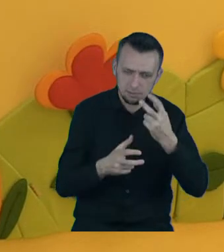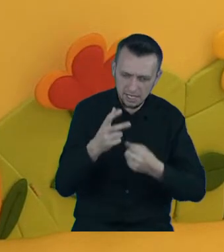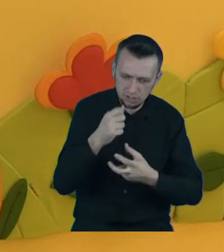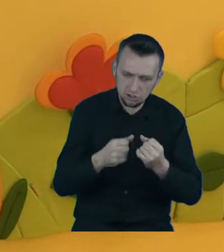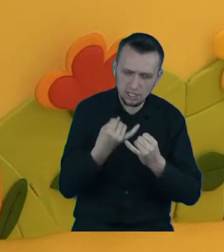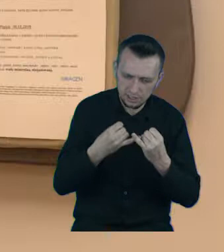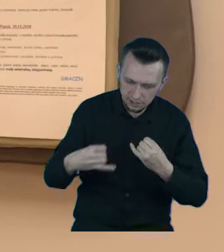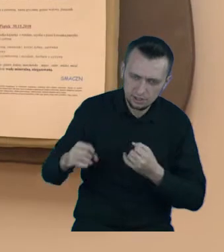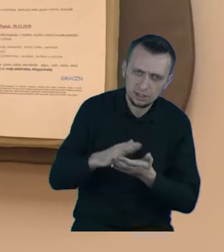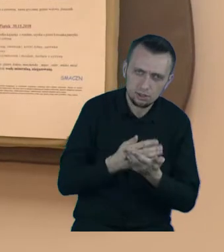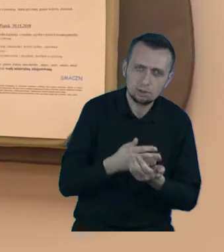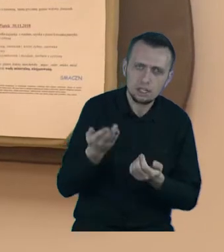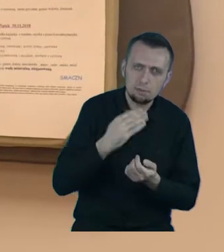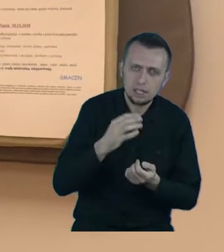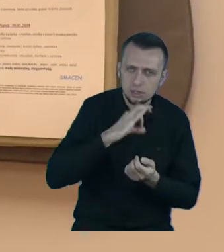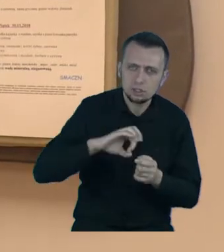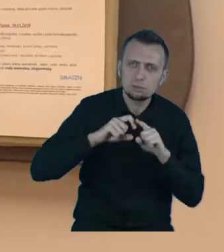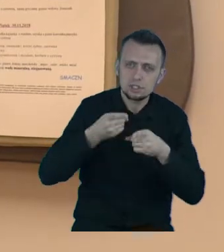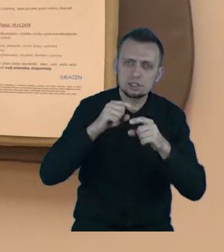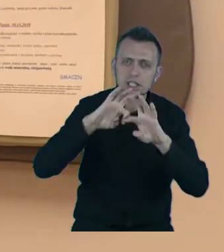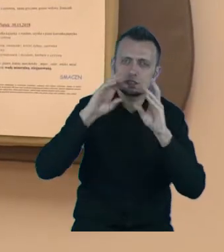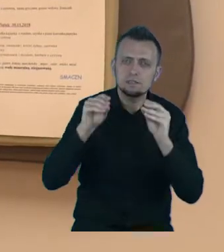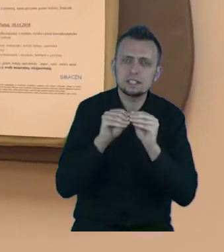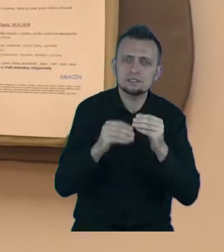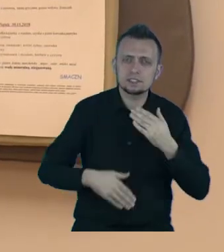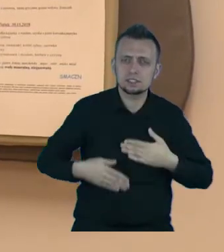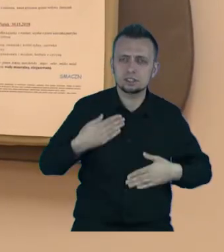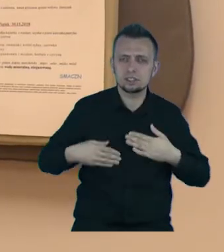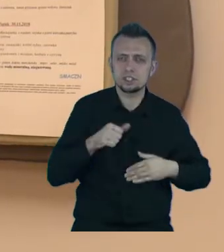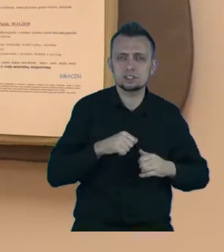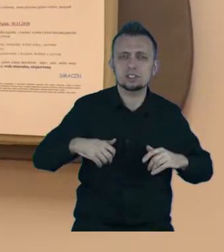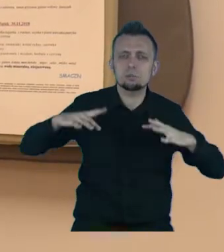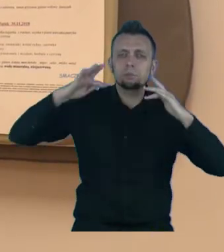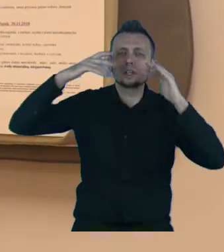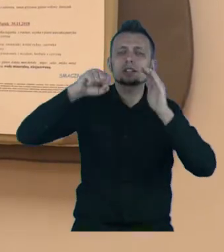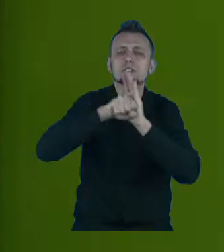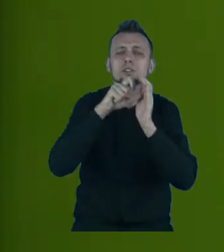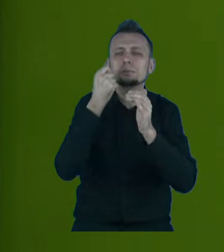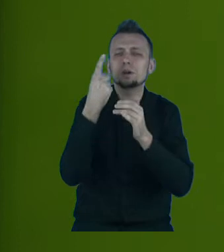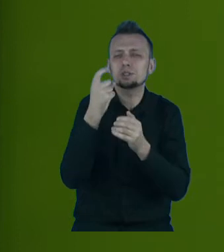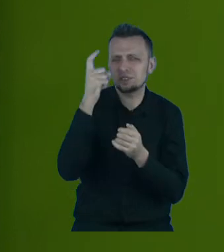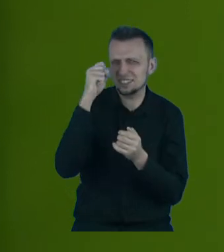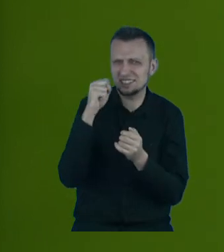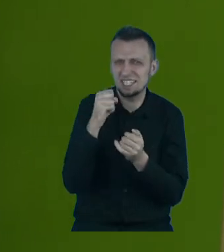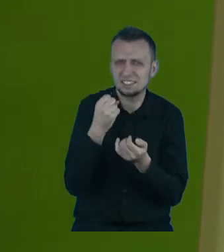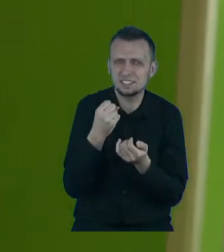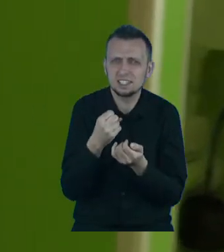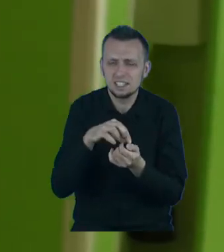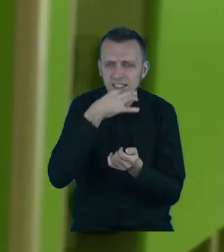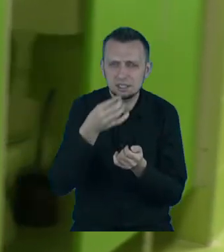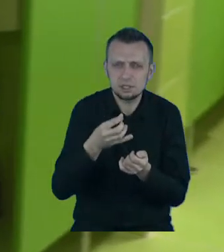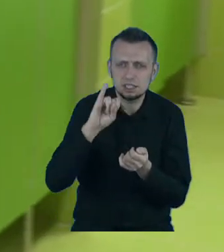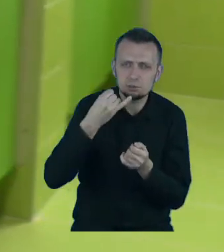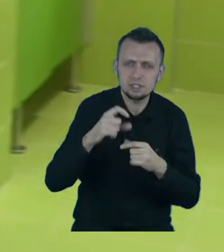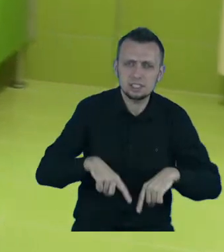bardzo duży komfort. Żłobek Wesoła Łąka cieszy się popularnością od chwili powstania. Zapytaliśmy, jak przebiega procedura rekrutacji i